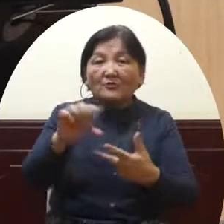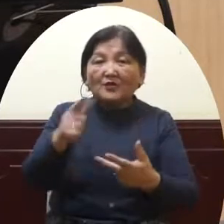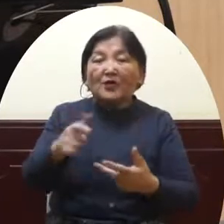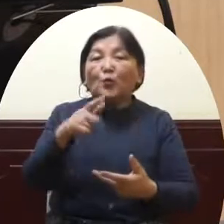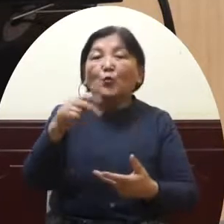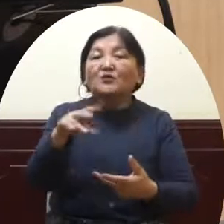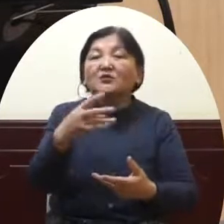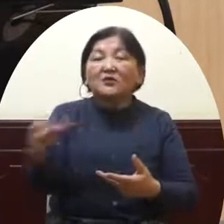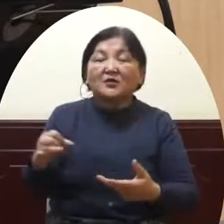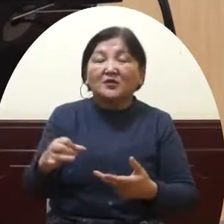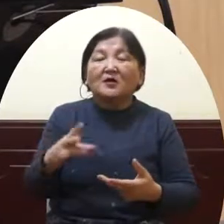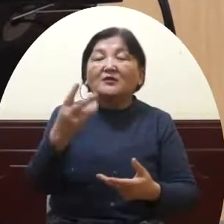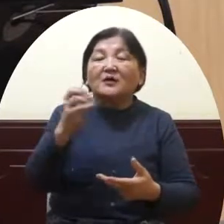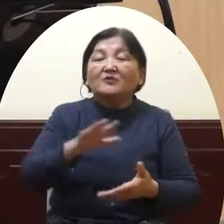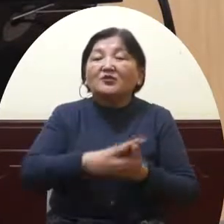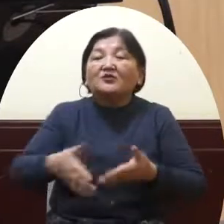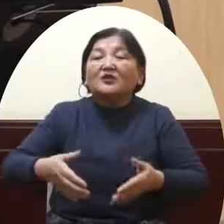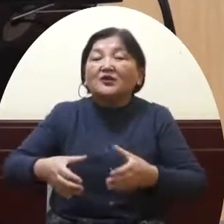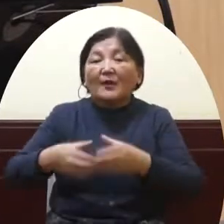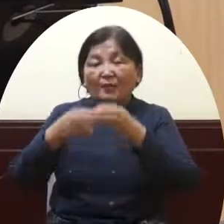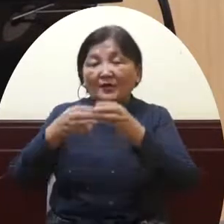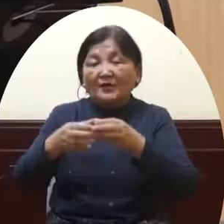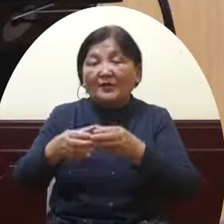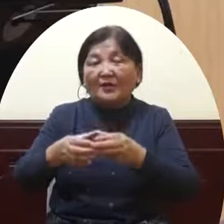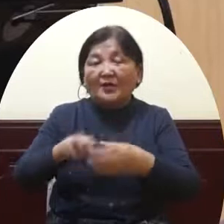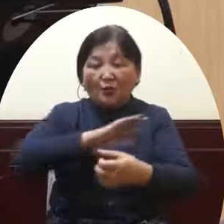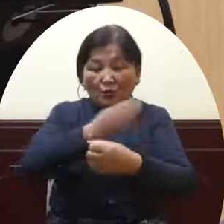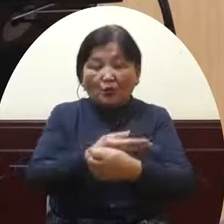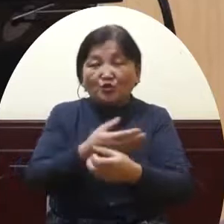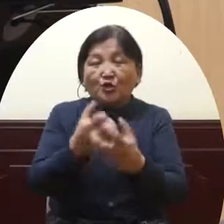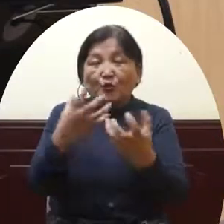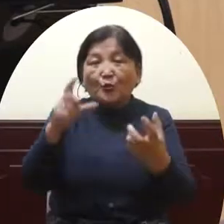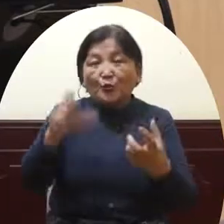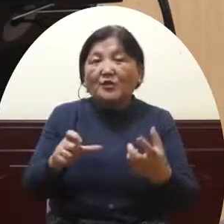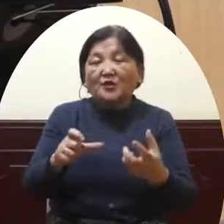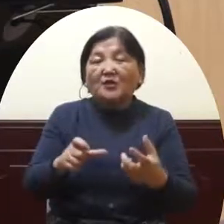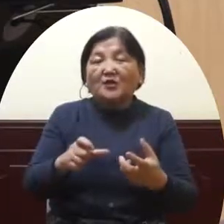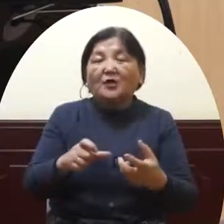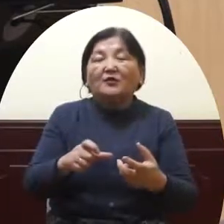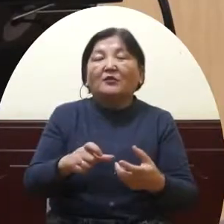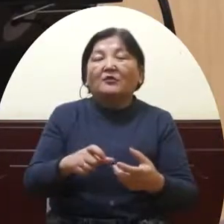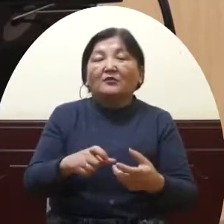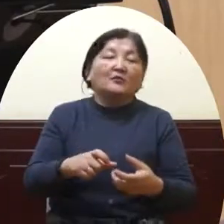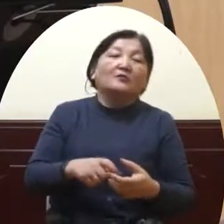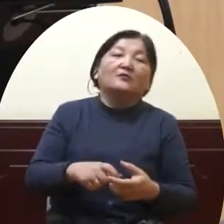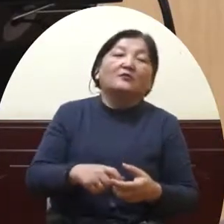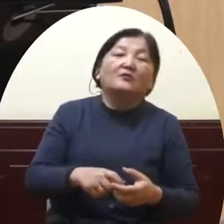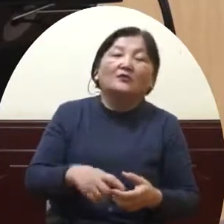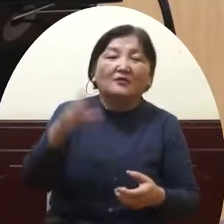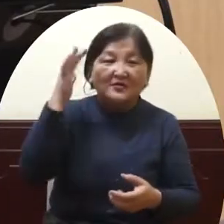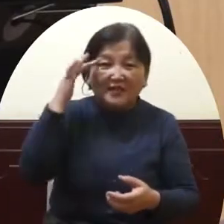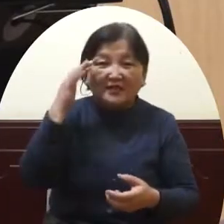хүчин олон нийтэд гарч ирээ танигдаад хүчтэй дэмжлэг аваад парламентод хүчтэй гарч ирж нэг гэдэгт бол би эргэлзэж